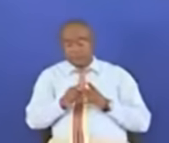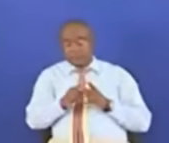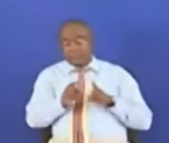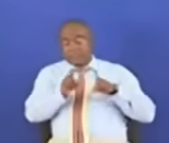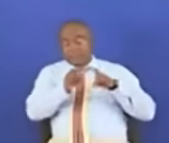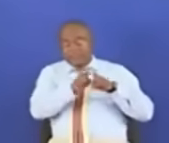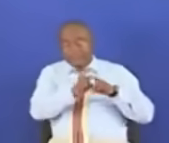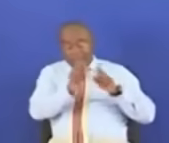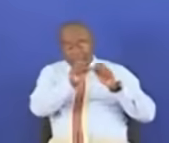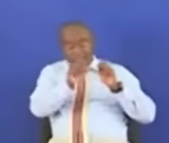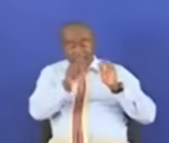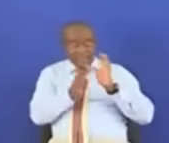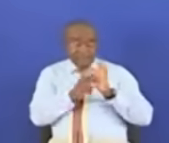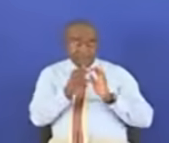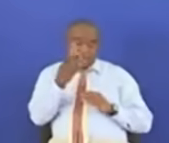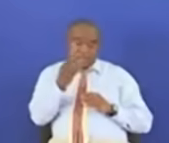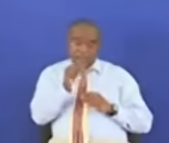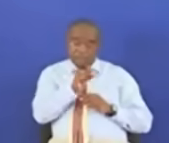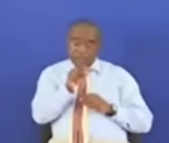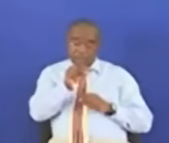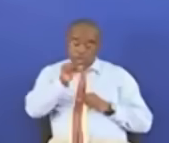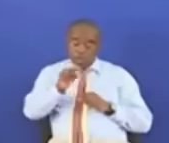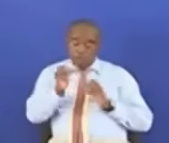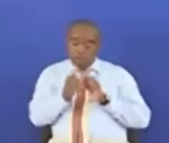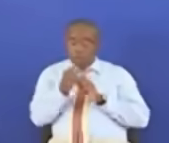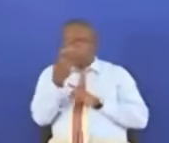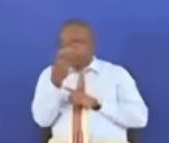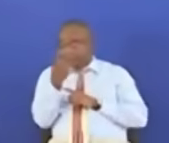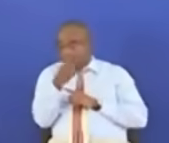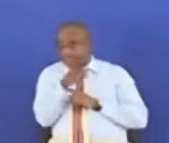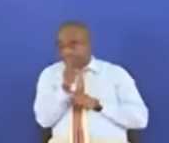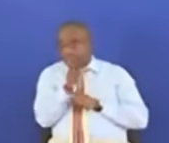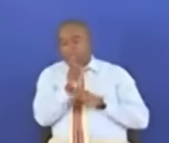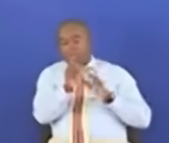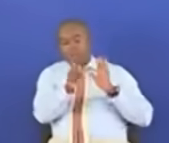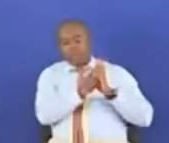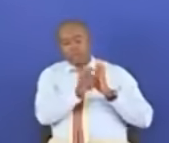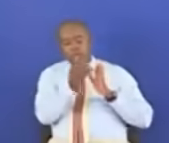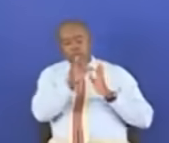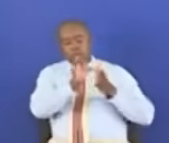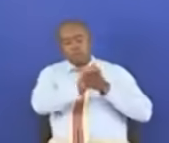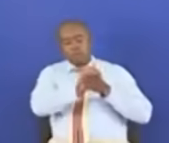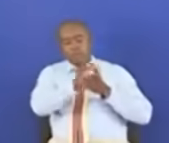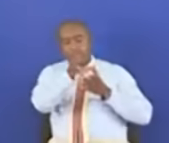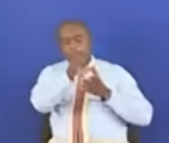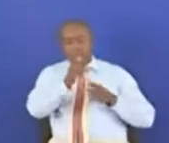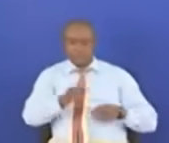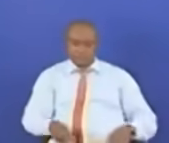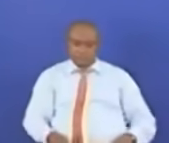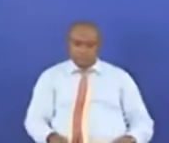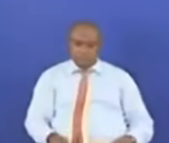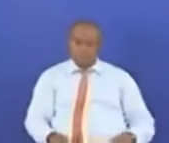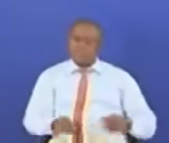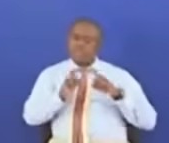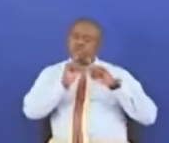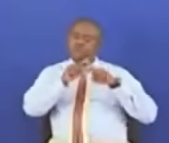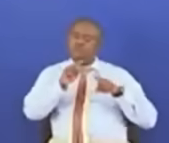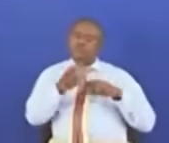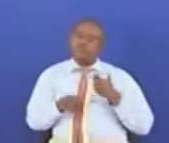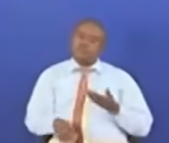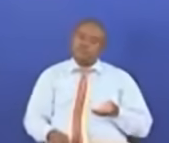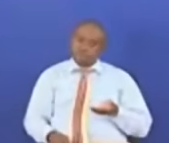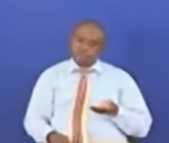ya 74 ibara ndogo ya 11 ya katiba ya Jamhuri ya Muungano wa Tanzania. Tofauti